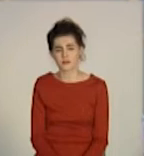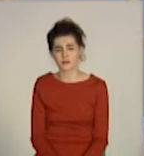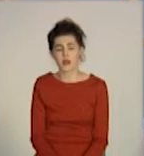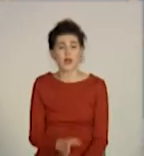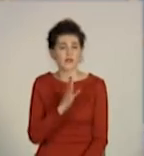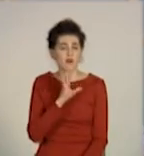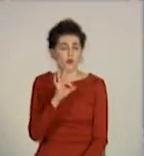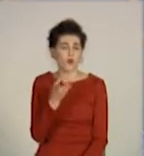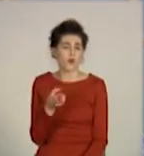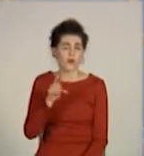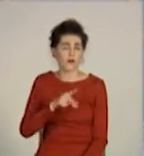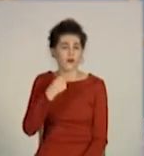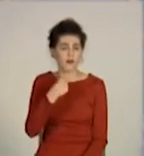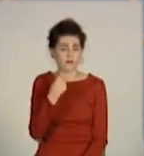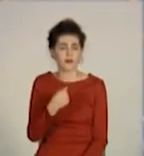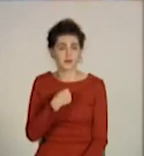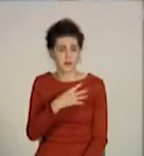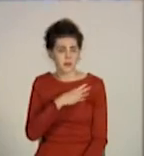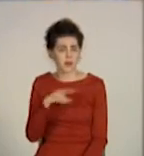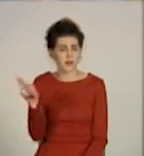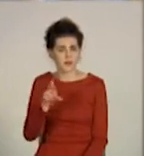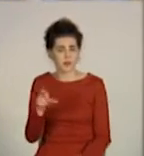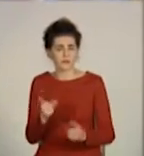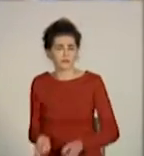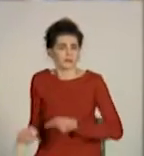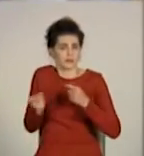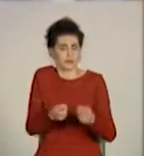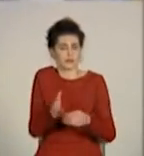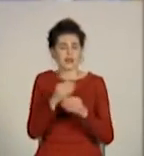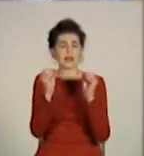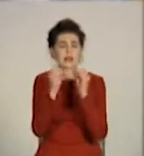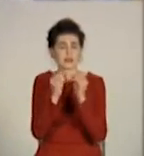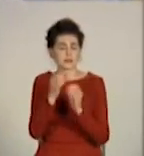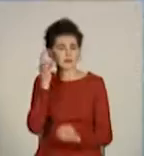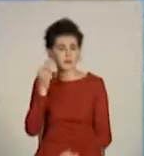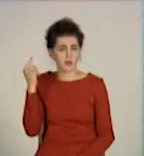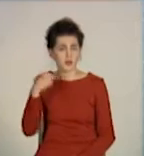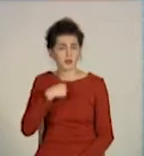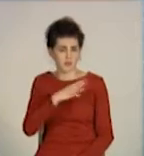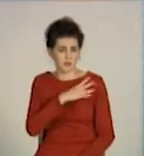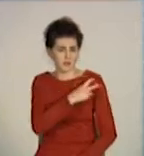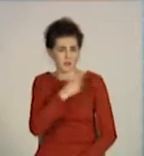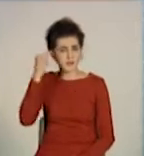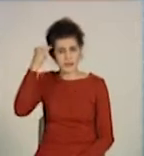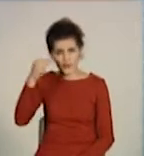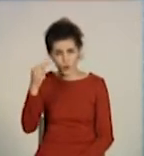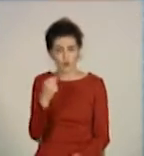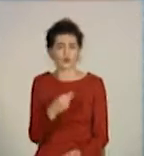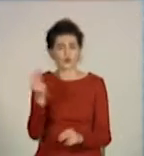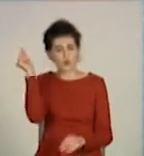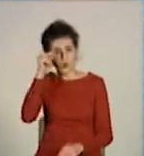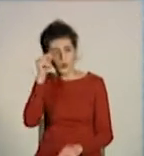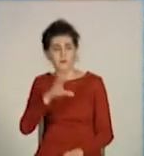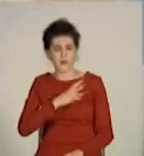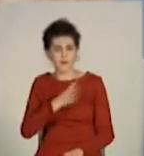Пані Ольга розповідає, переїхала з Ясинуватої 10 років тому. Там вчилася на психолога та водночас допомагала випускникам